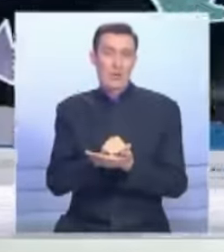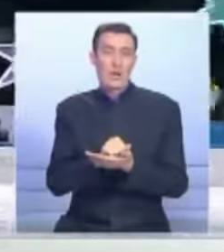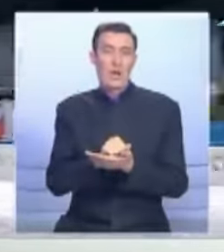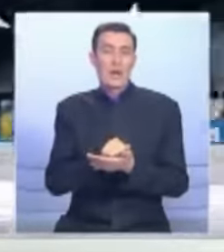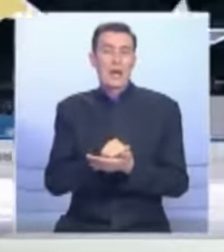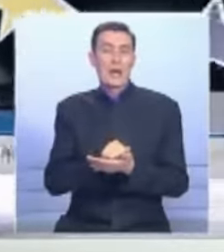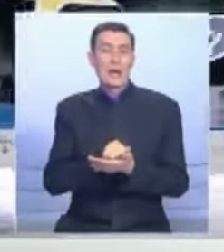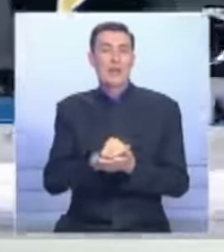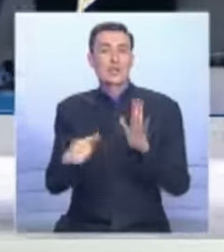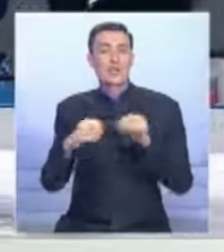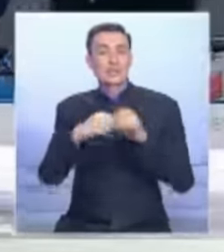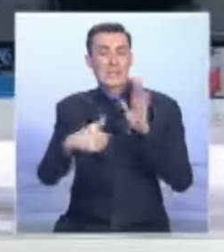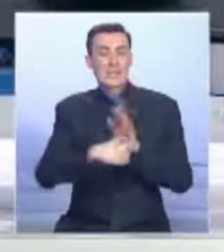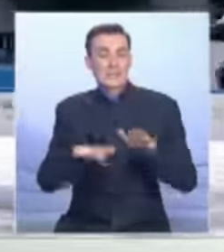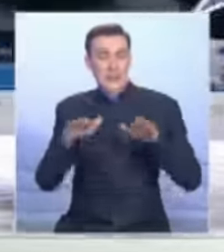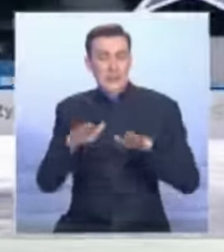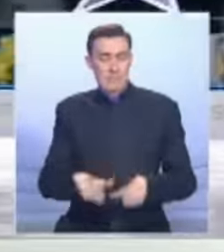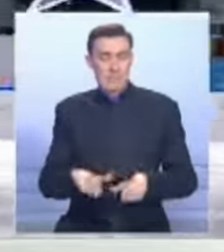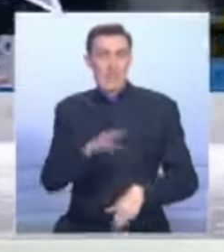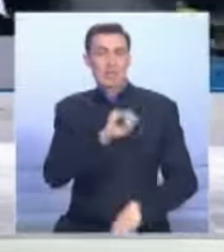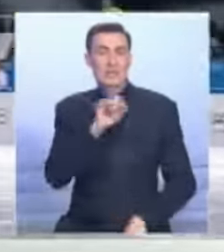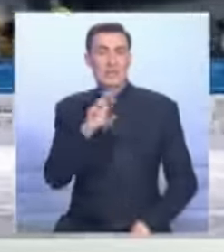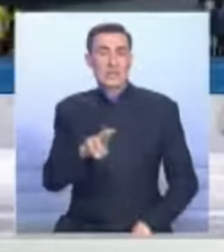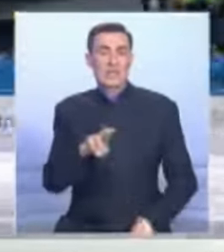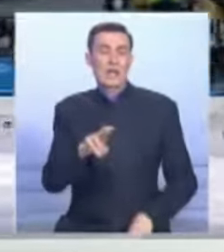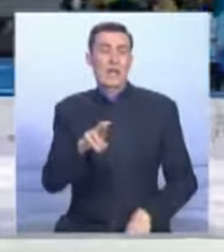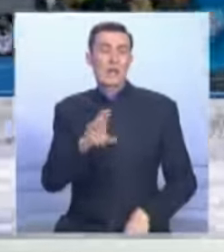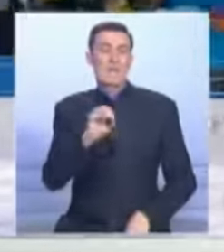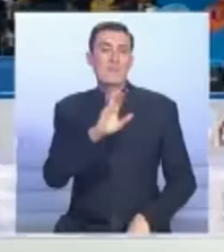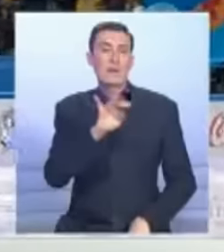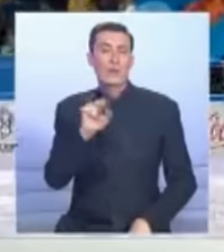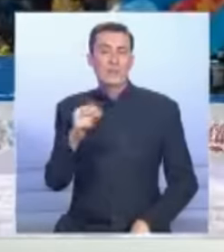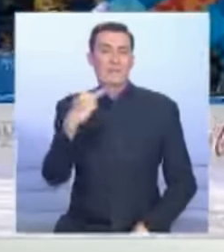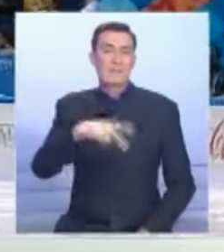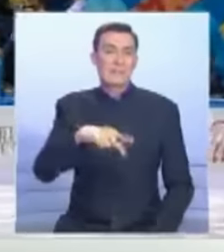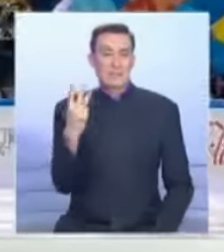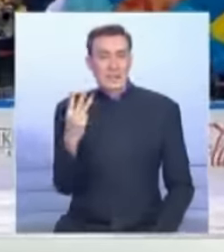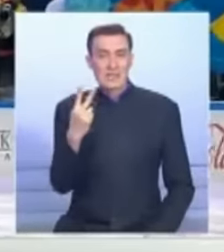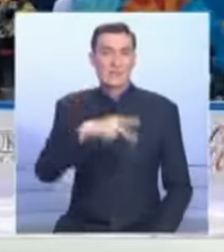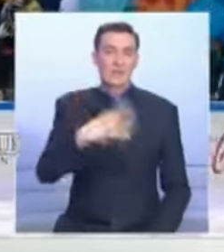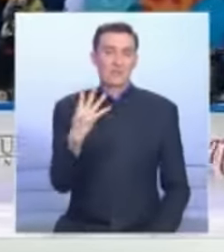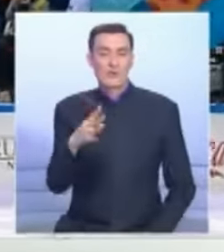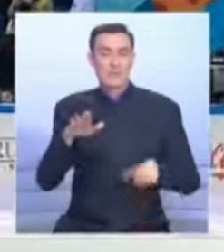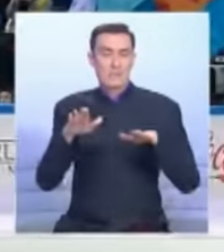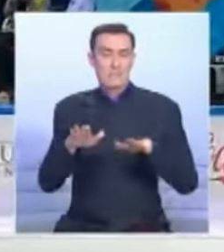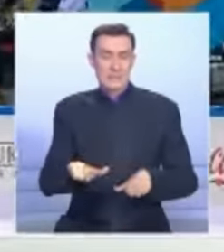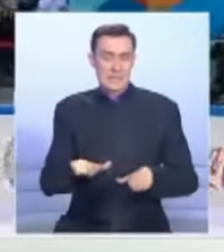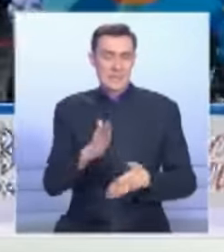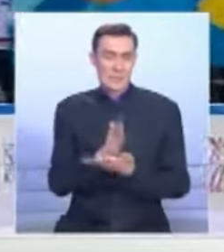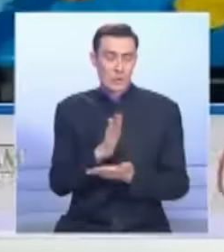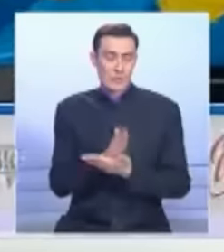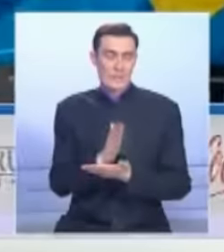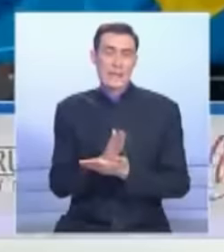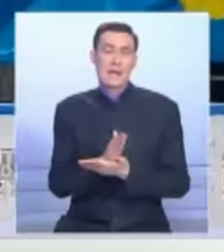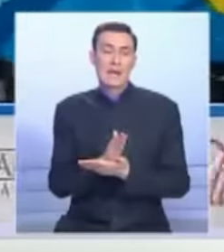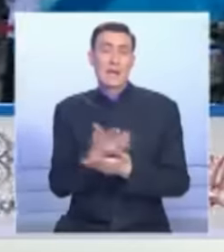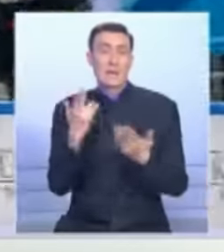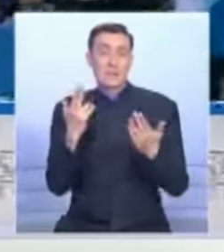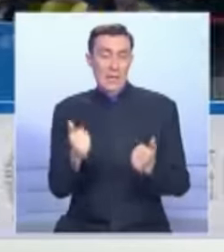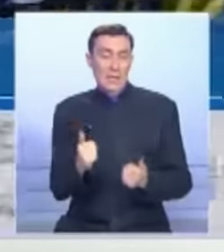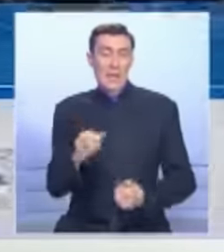Айза Мамбекова на 16-м месте, Жансая Адыханова и Вероника Шевелева на 23-м и 24-м соответственно. Не скрою, что